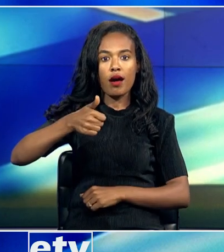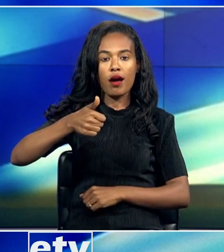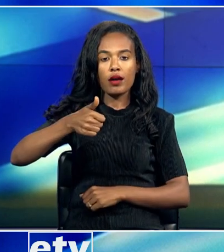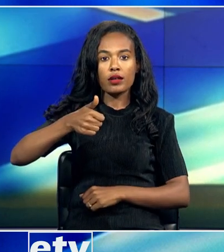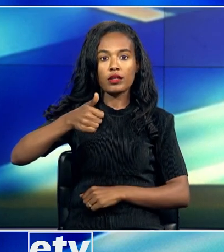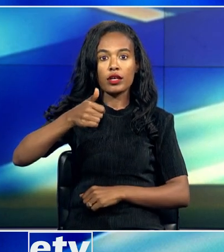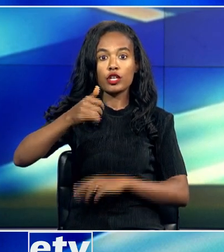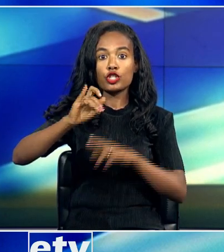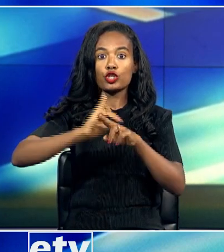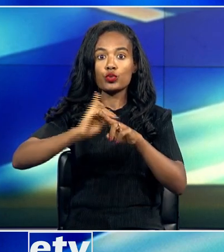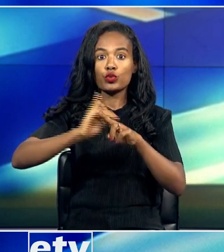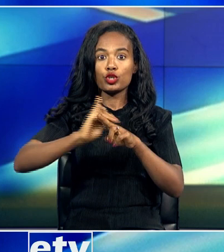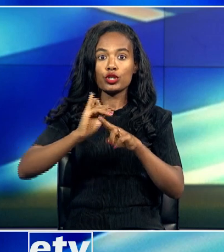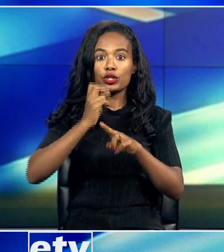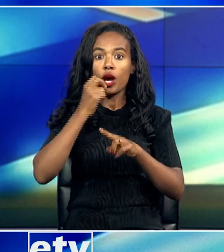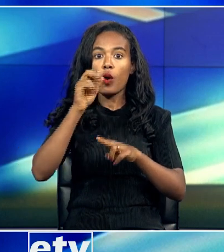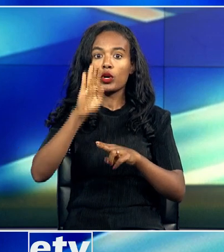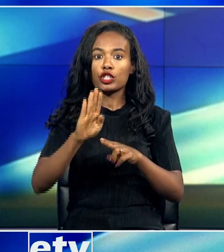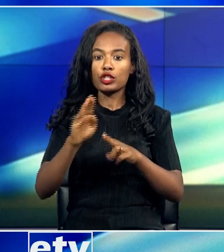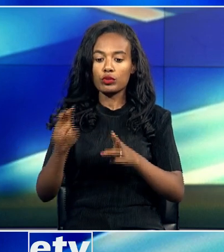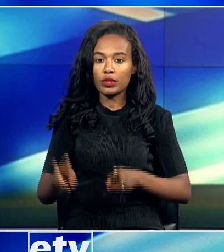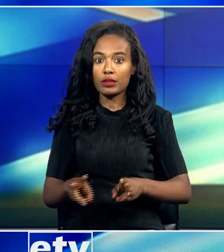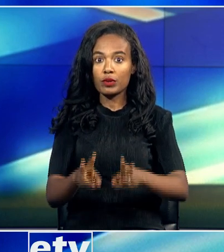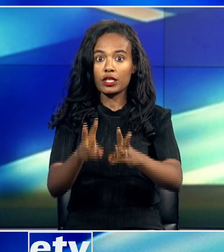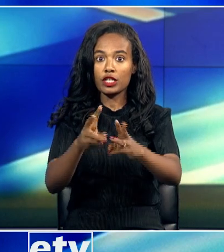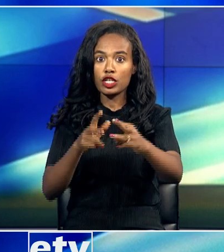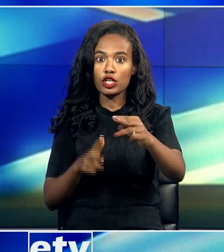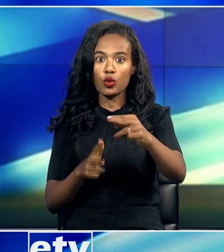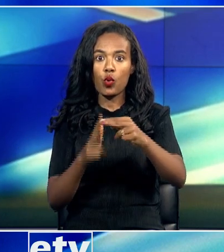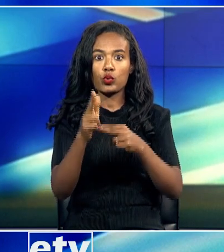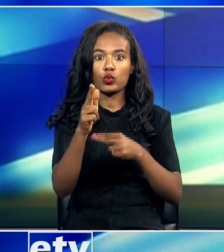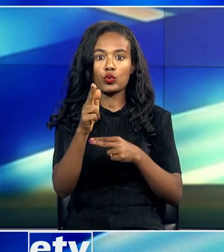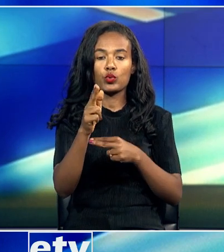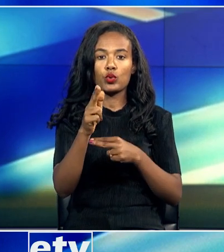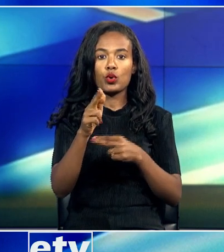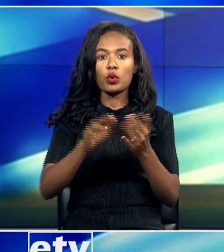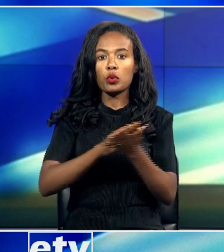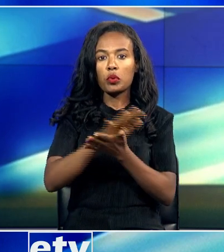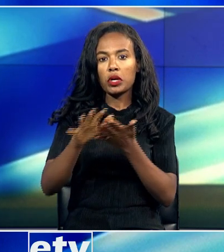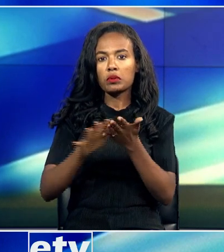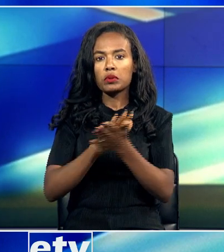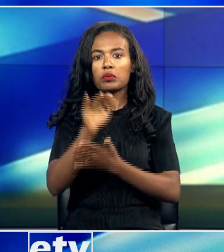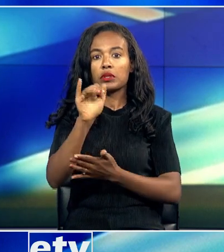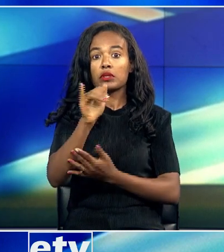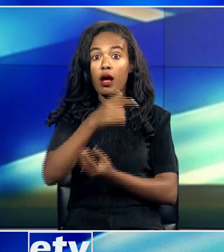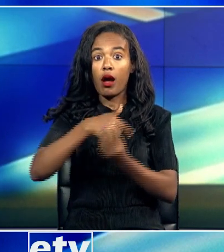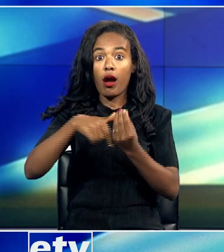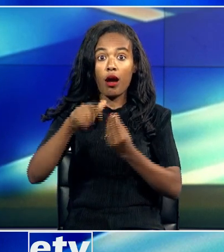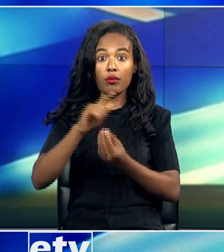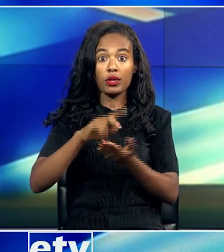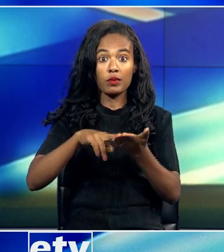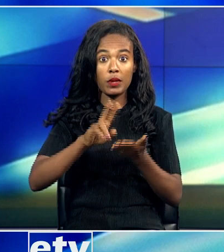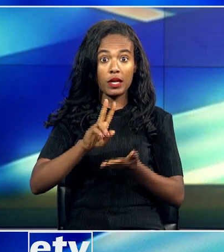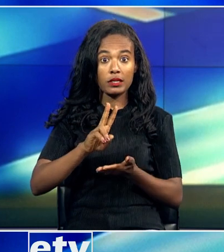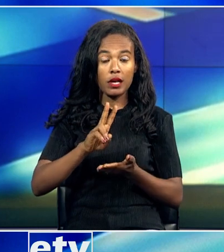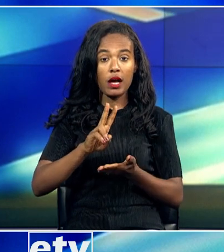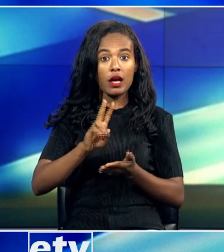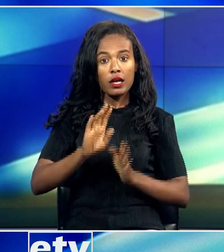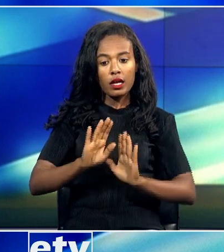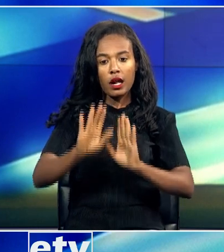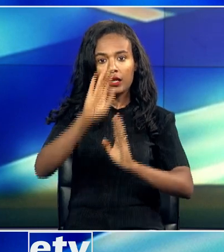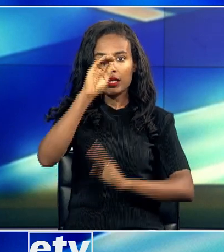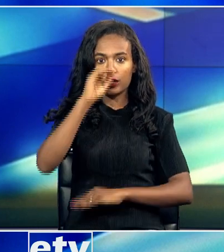የጅቡቲ አዋሽ መስመርም እንዲዘጉ እንዲቆርጡ፣ እውከትና ብጥብጥ እዛ አካባቢ እንዲነሳ፣ ለራሳቸው